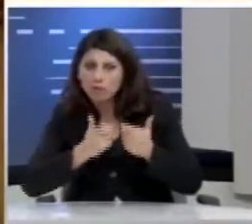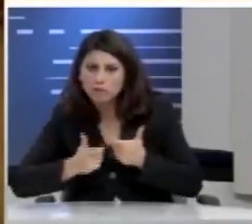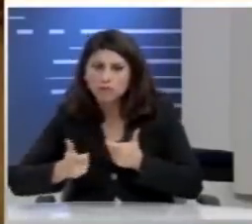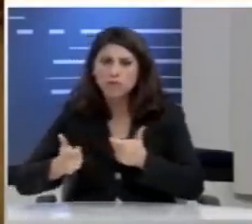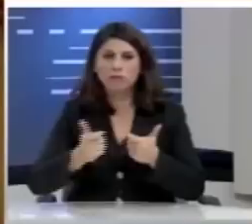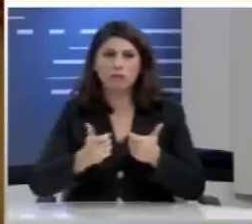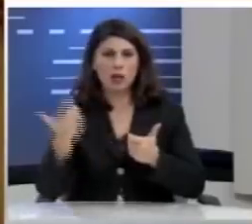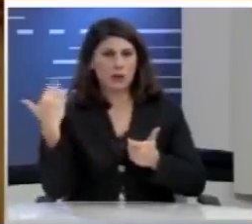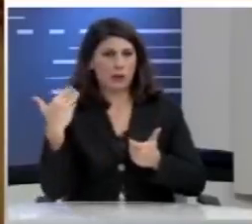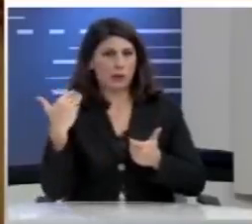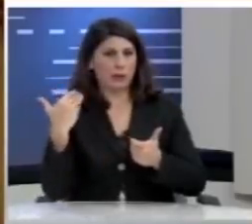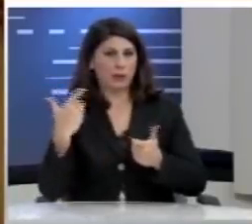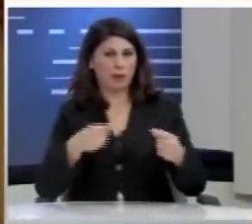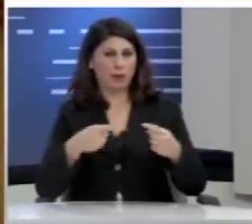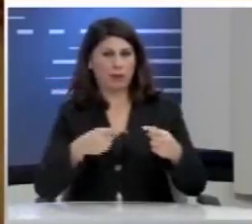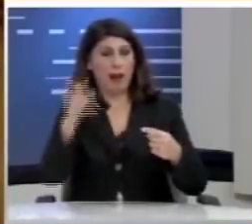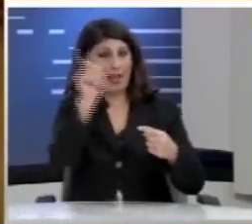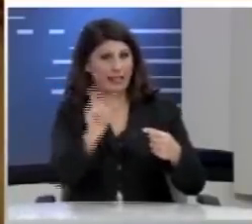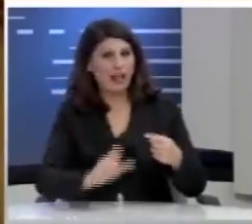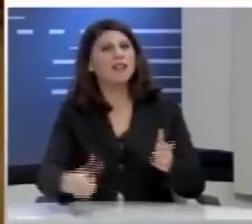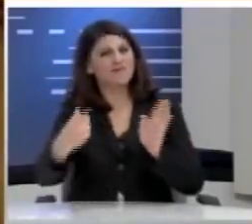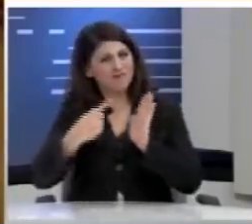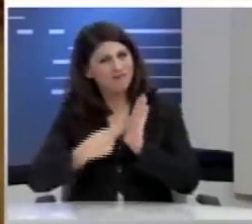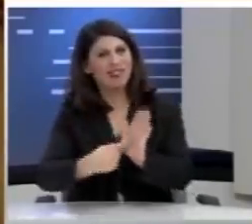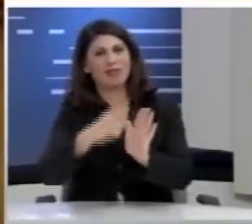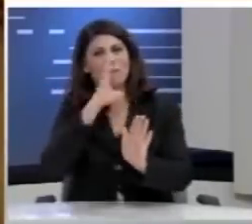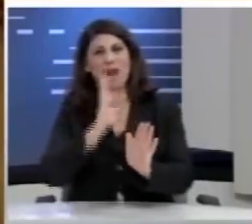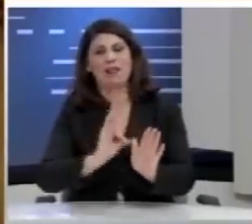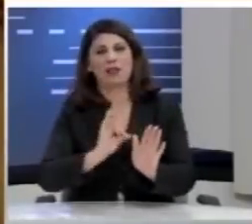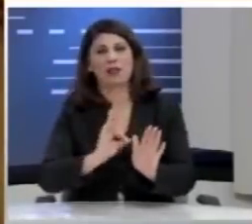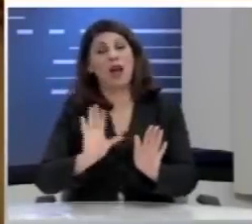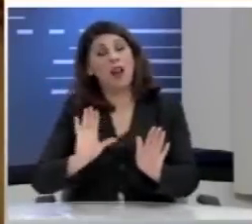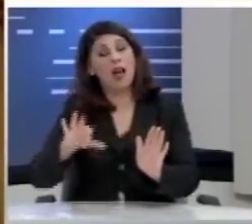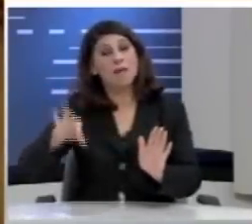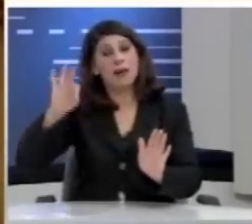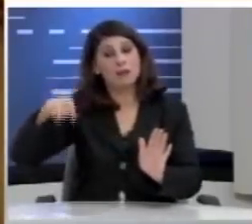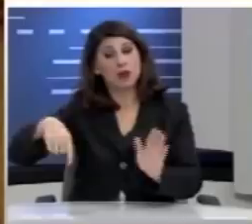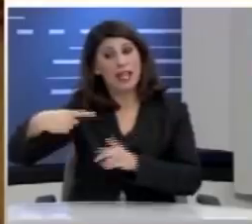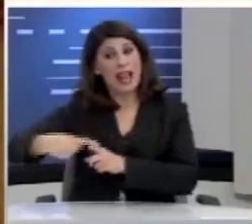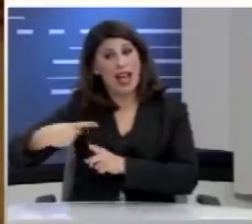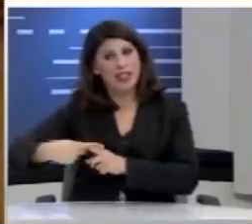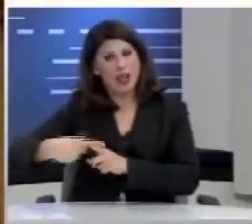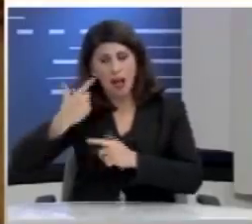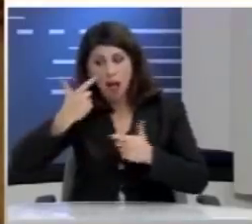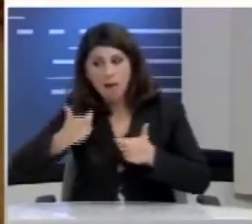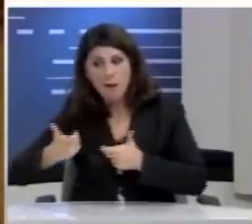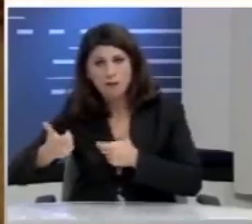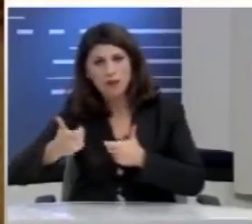με την Ιταλία φωτίζουν του λόγου το αληθές. Όμως, στην περίπτωση της Ελλάδας, η